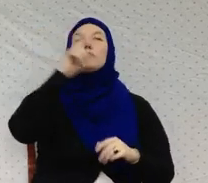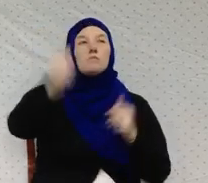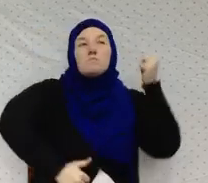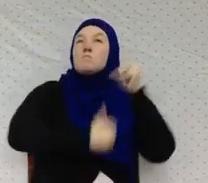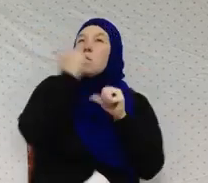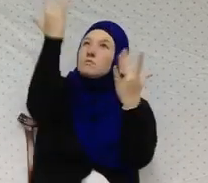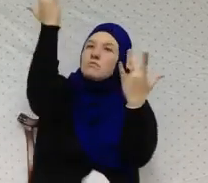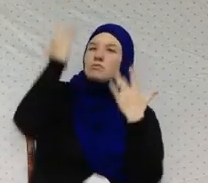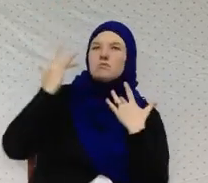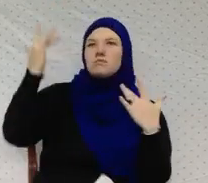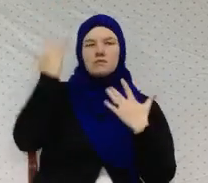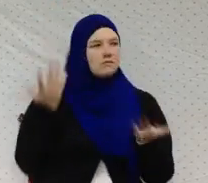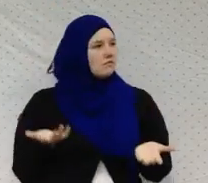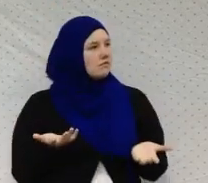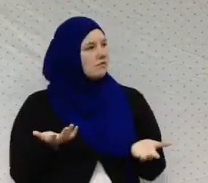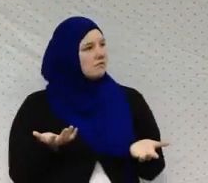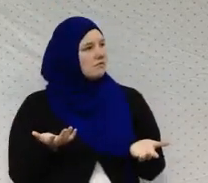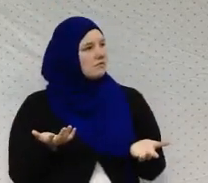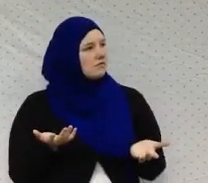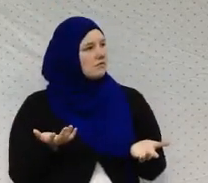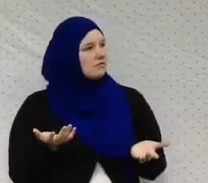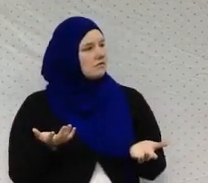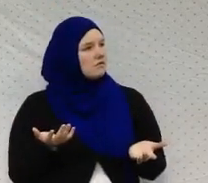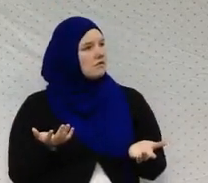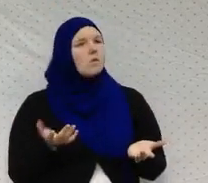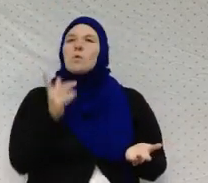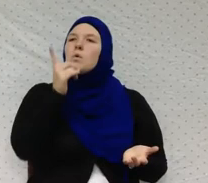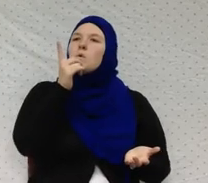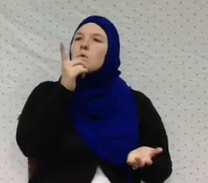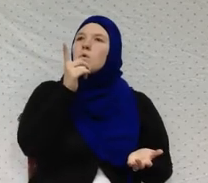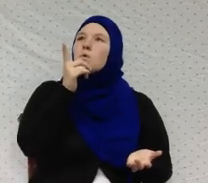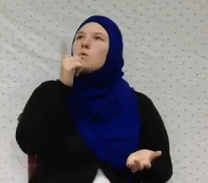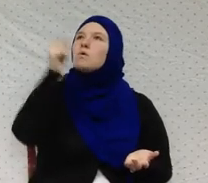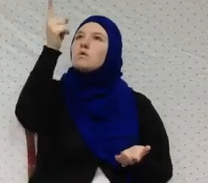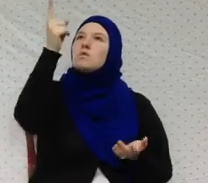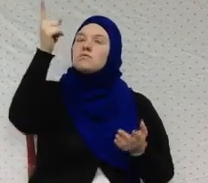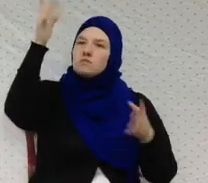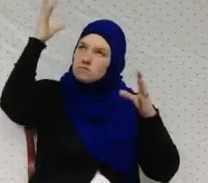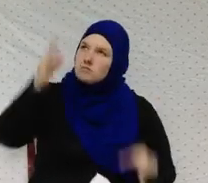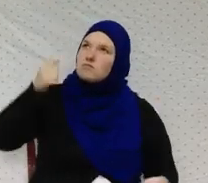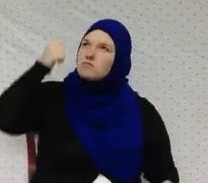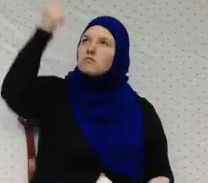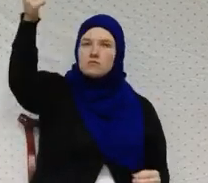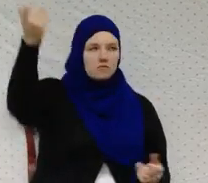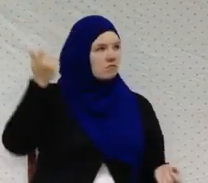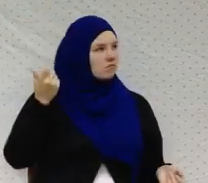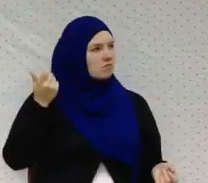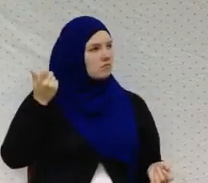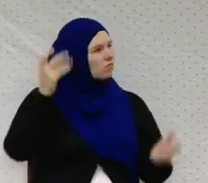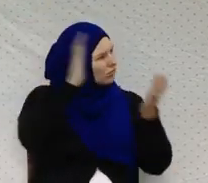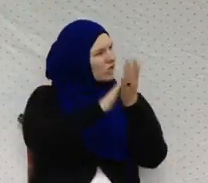Allah, you are the most merciful. إلى من تكلني. Whom are you leaving up to?